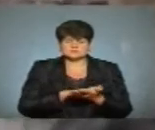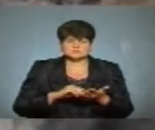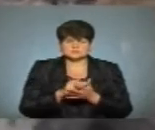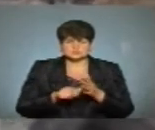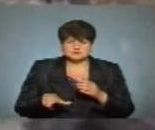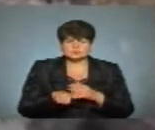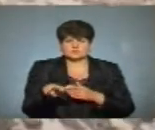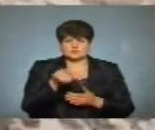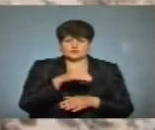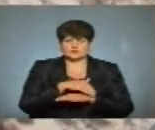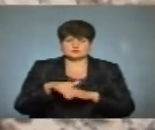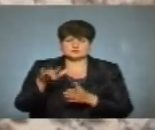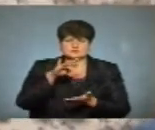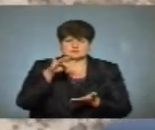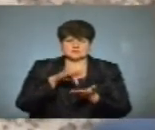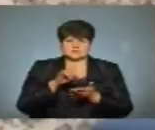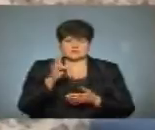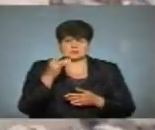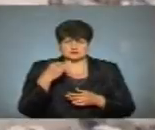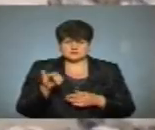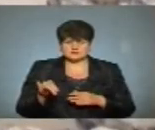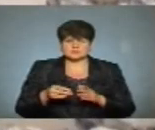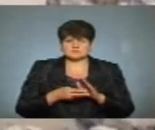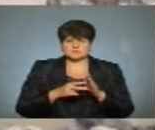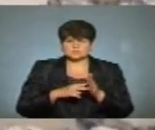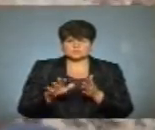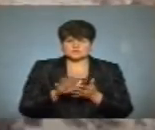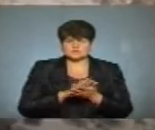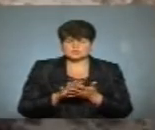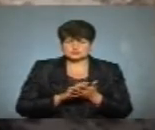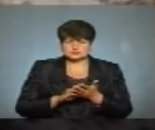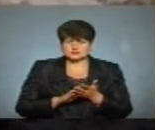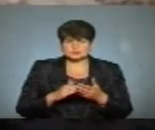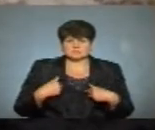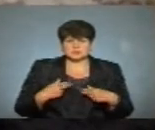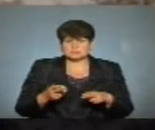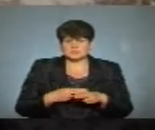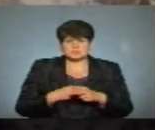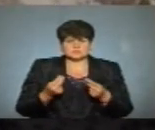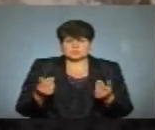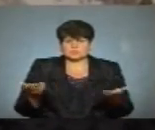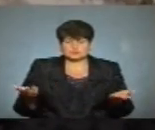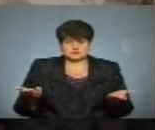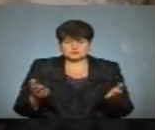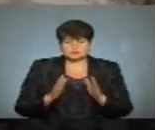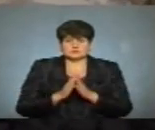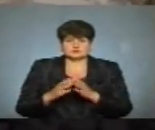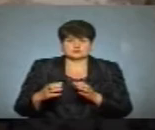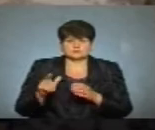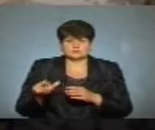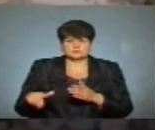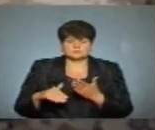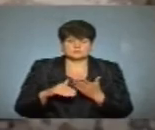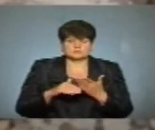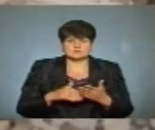вулиці Центральній. Жінка розповіла, як планують розчищати дорогу. Ми без грошей тільки будемо просити, щоб нам громада допомогла. Ну